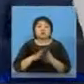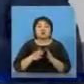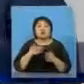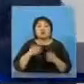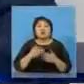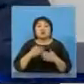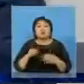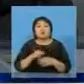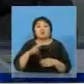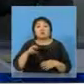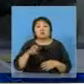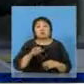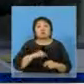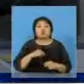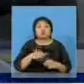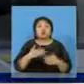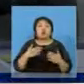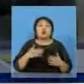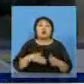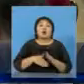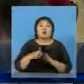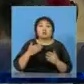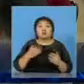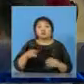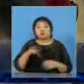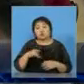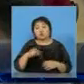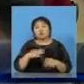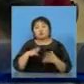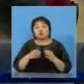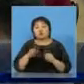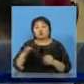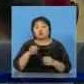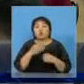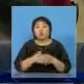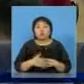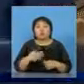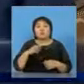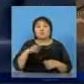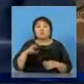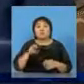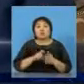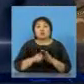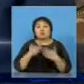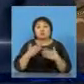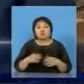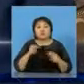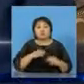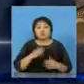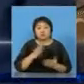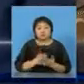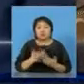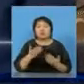келіспеушіліктің алдын алу. Медиацияның ролін ақпалын арттыру. Қазір аудандарда жалпы облыс орталығында медиация кабинеттері ашылып жұмыс жасап